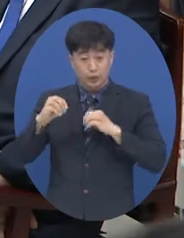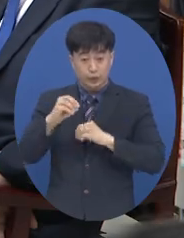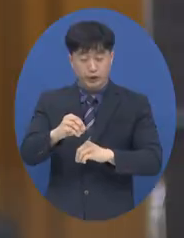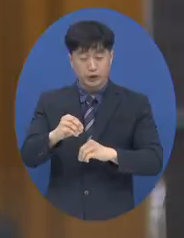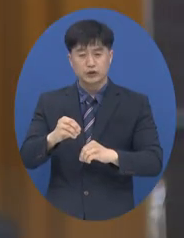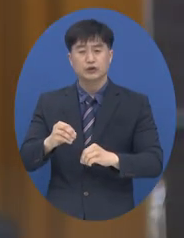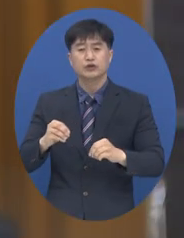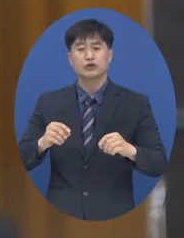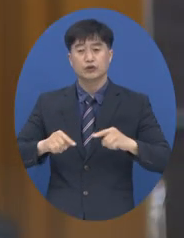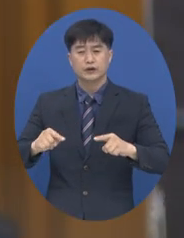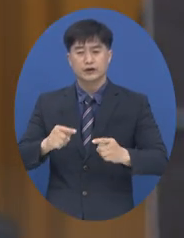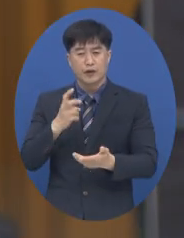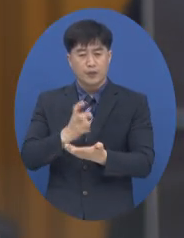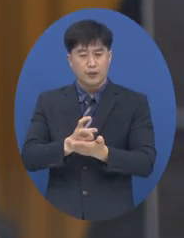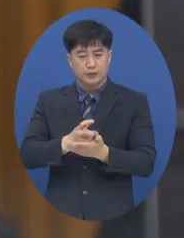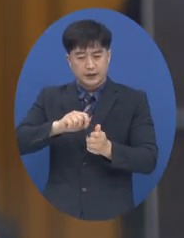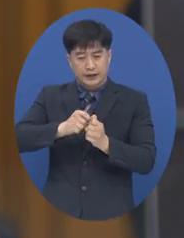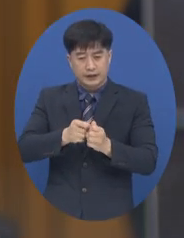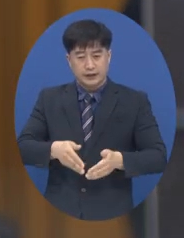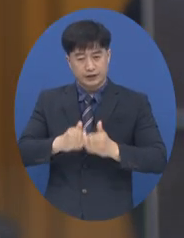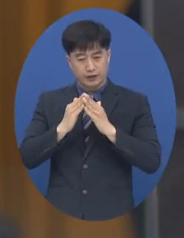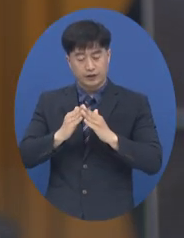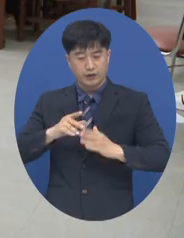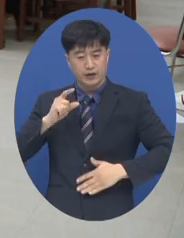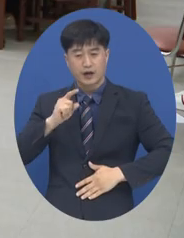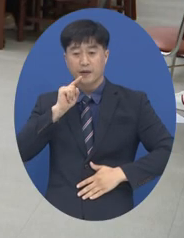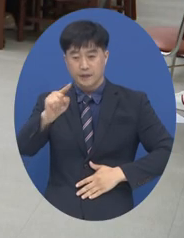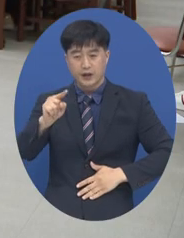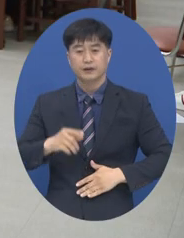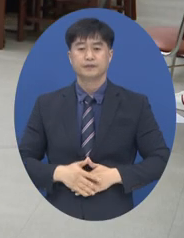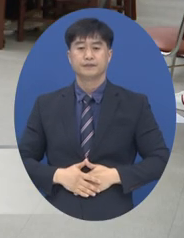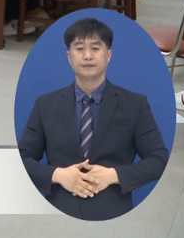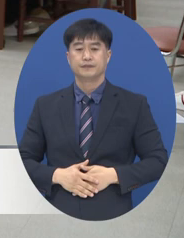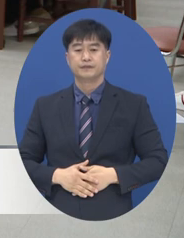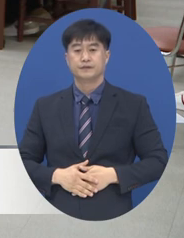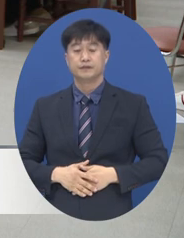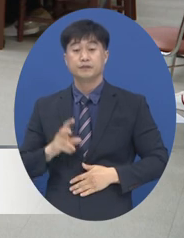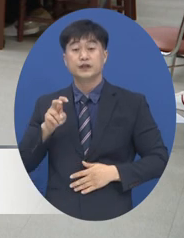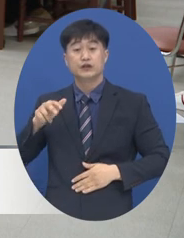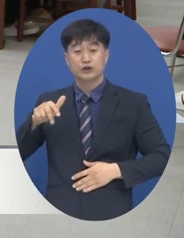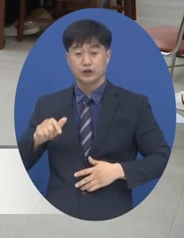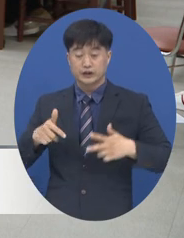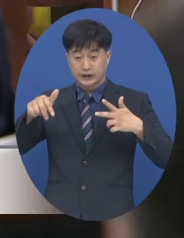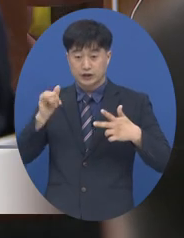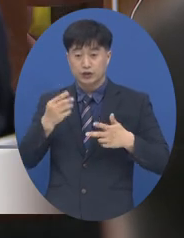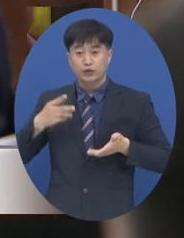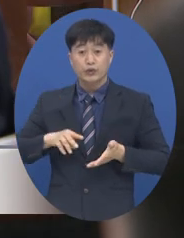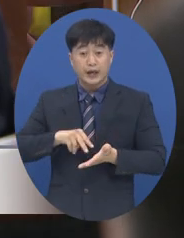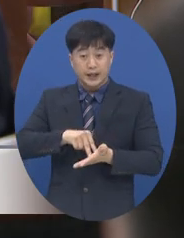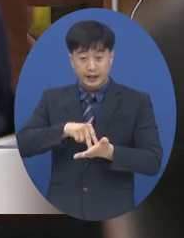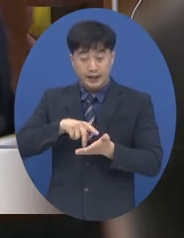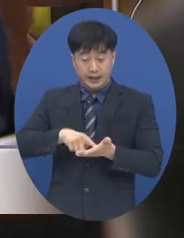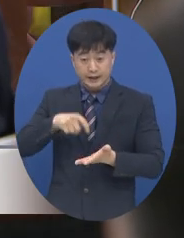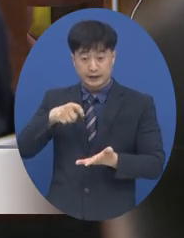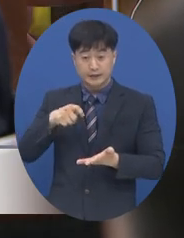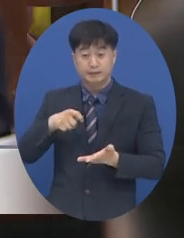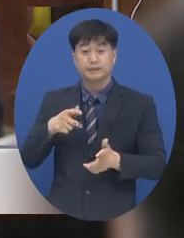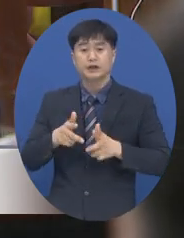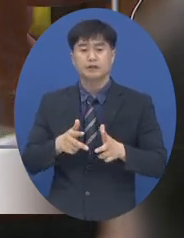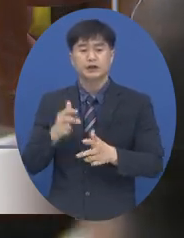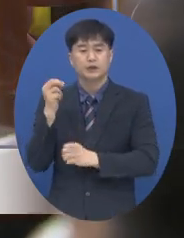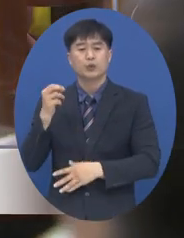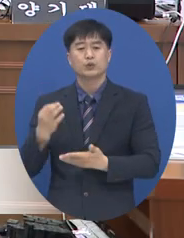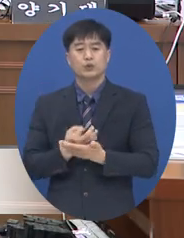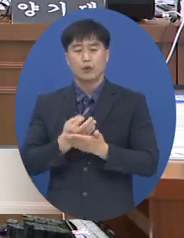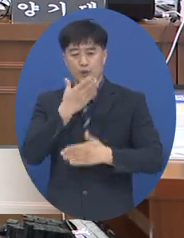제도적으로 꼼꼼히 만들어가겠다 고 거듭 강조했습니다 민선 7길 경기로 의 핵심 사업인 기본소득